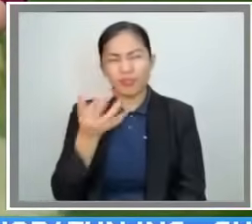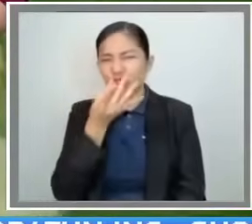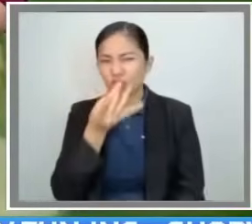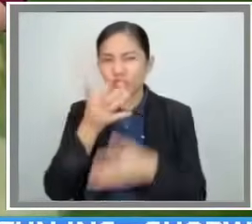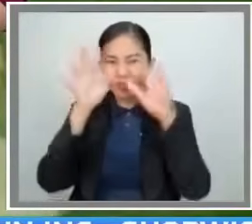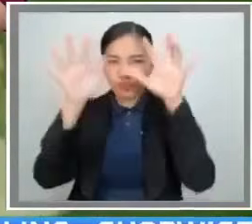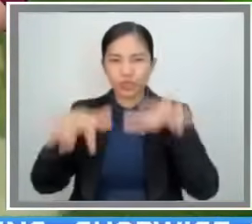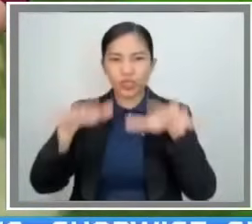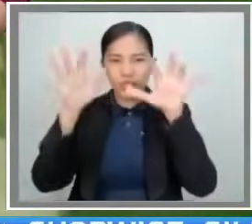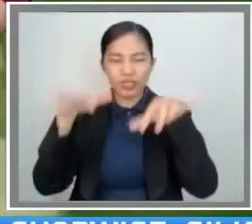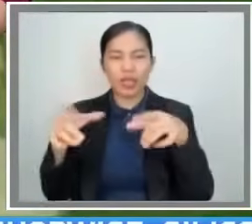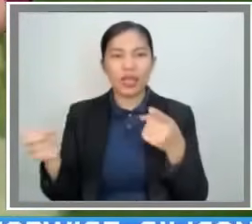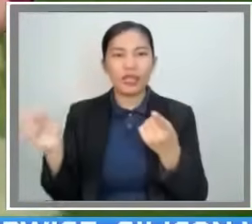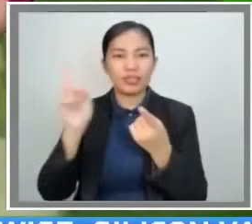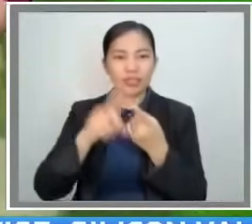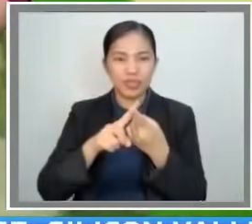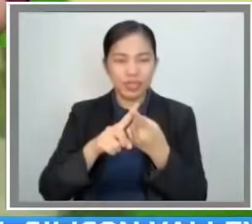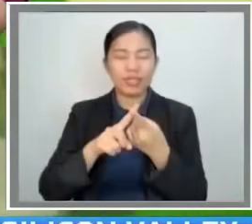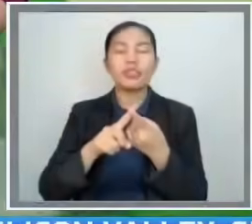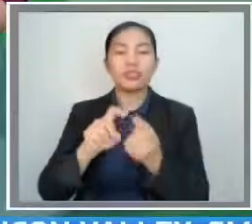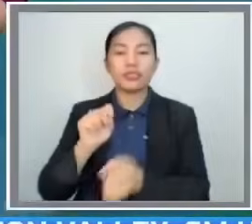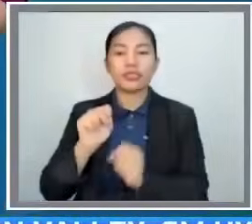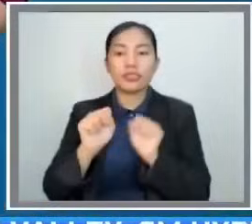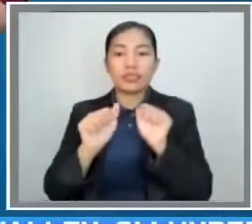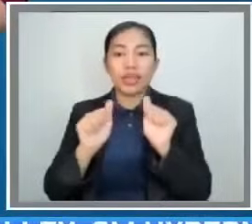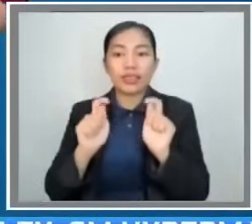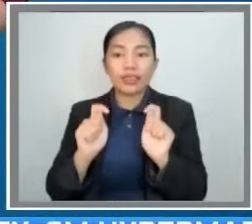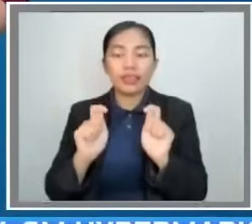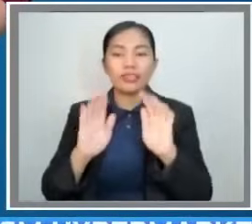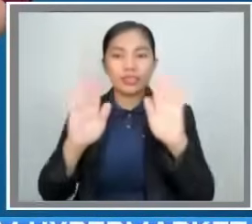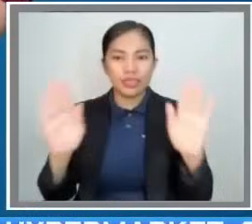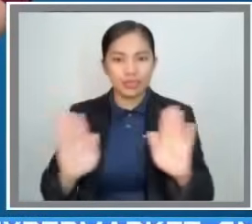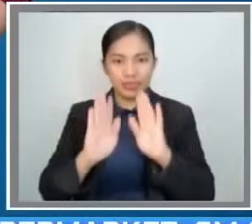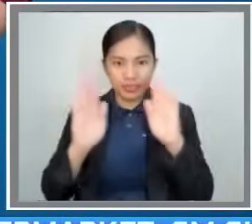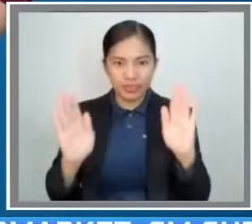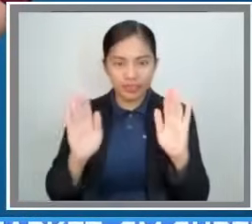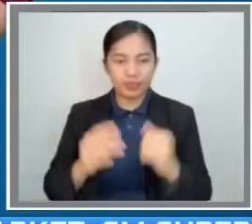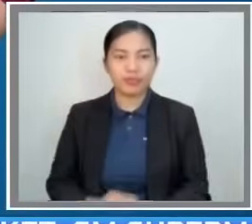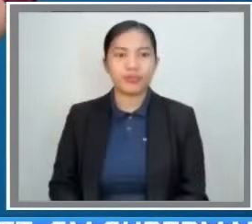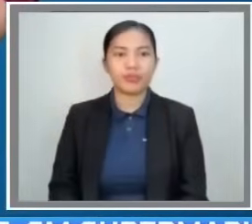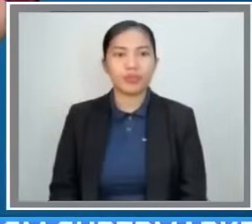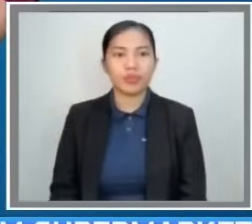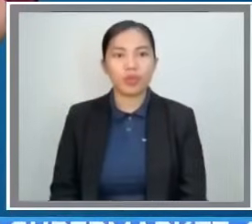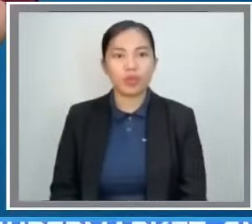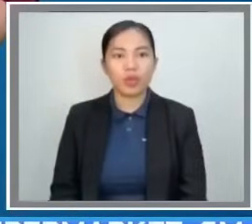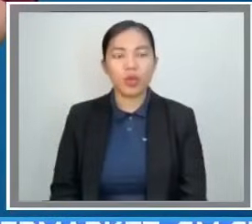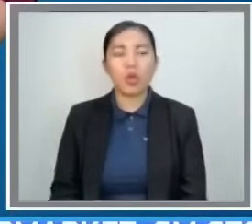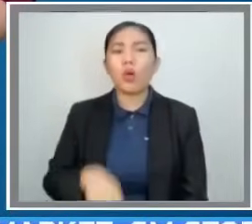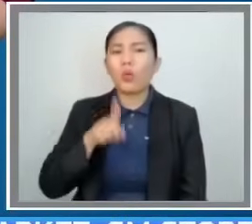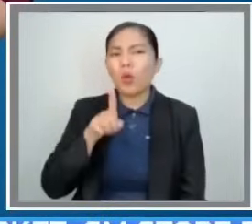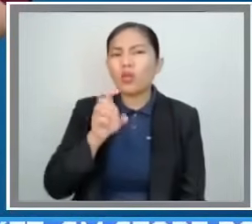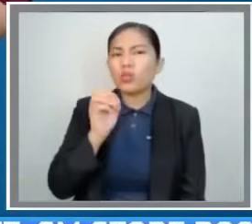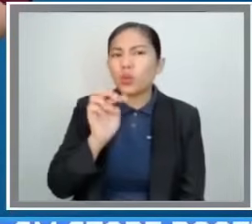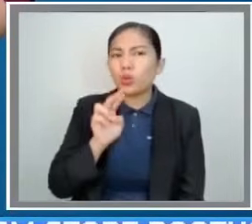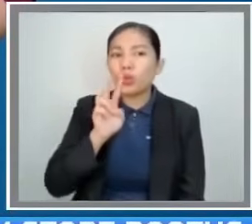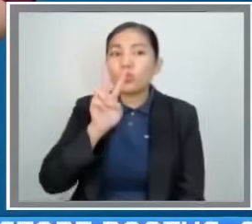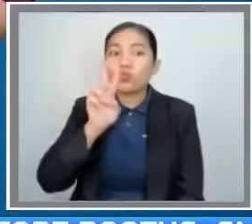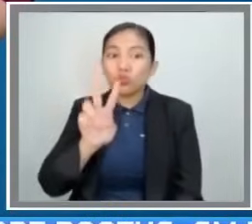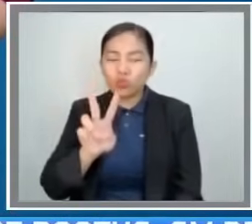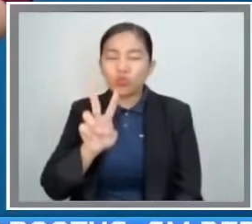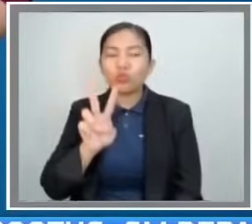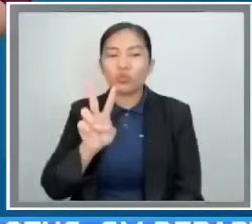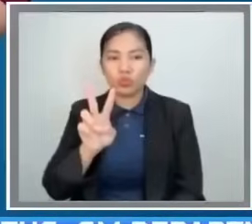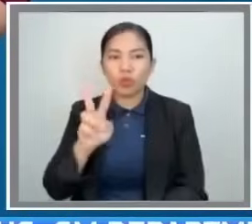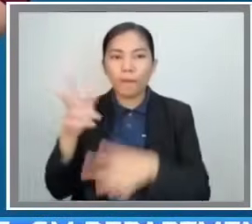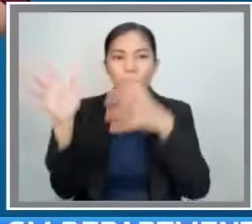hanggang sa darating na weekend. Mga kapuso, 1 o kaya'y 2 bagyo ang posibleng mamuo o pumasok sa